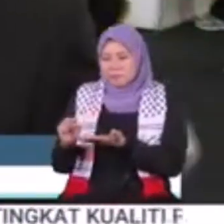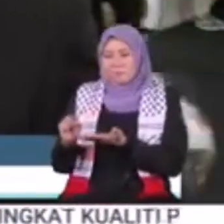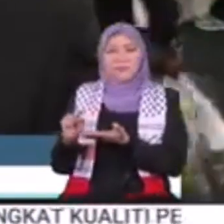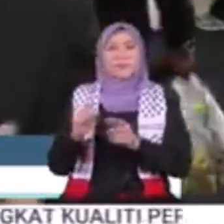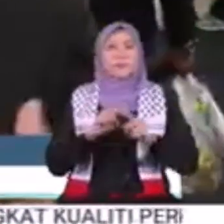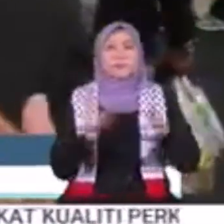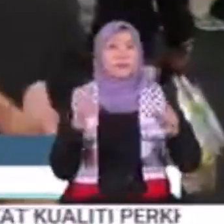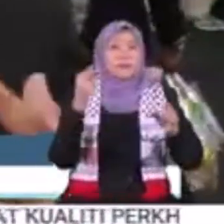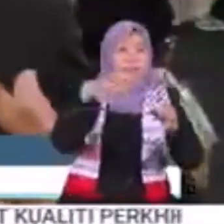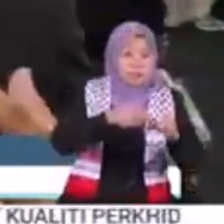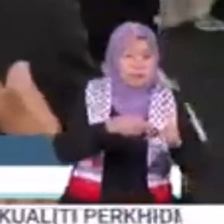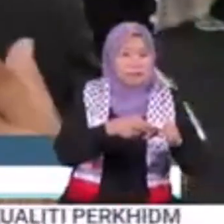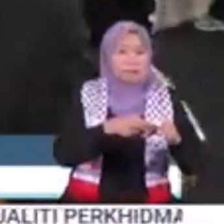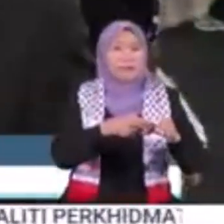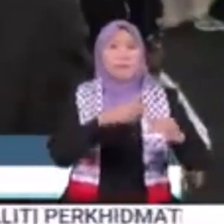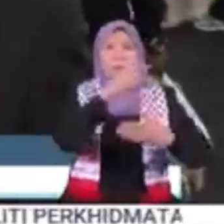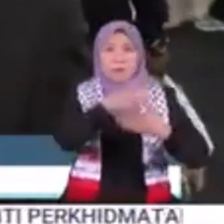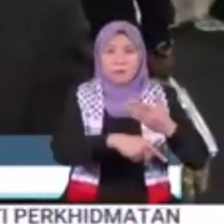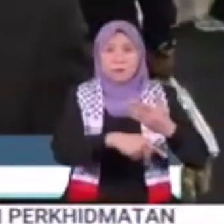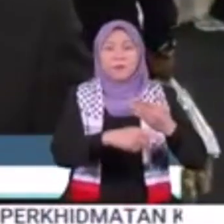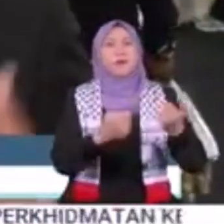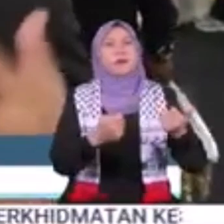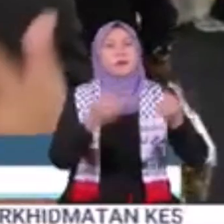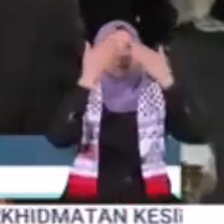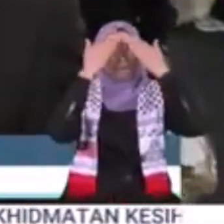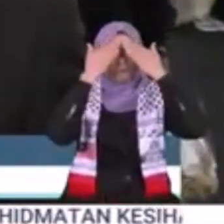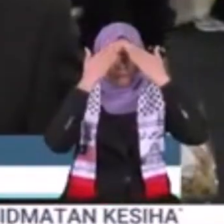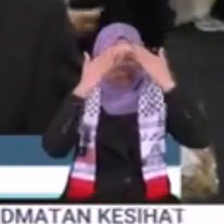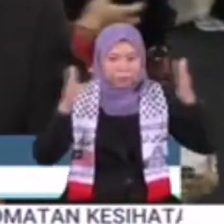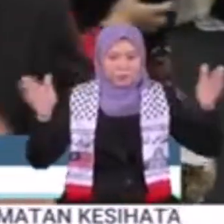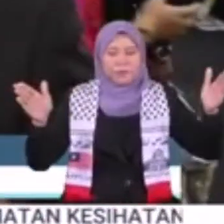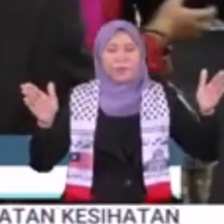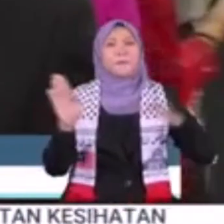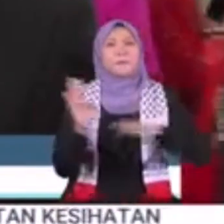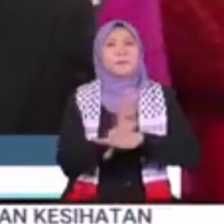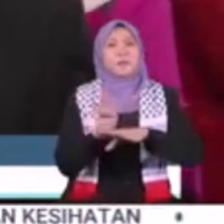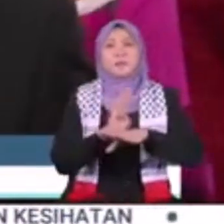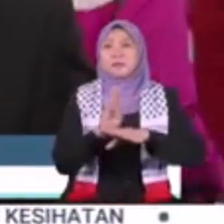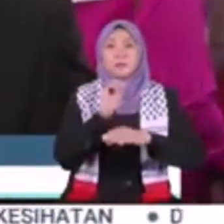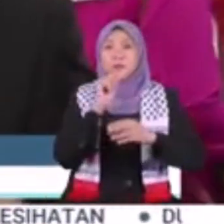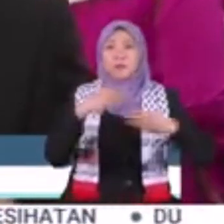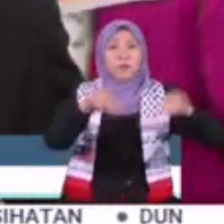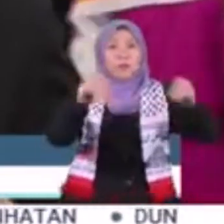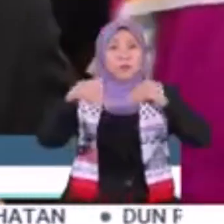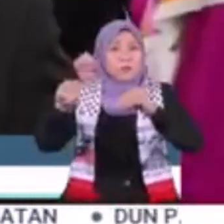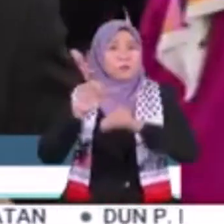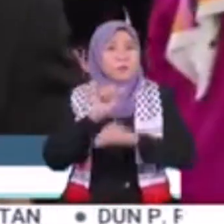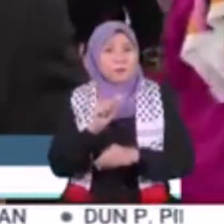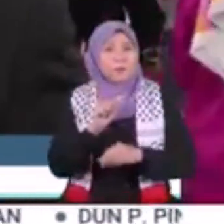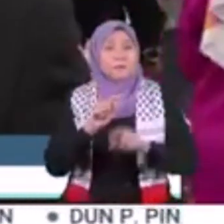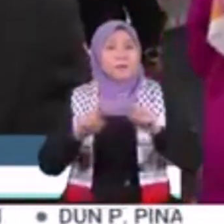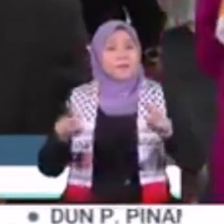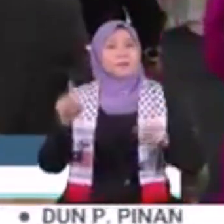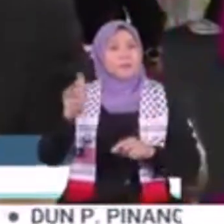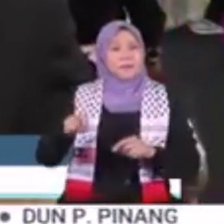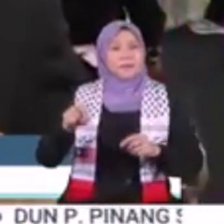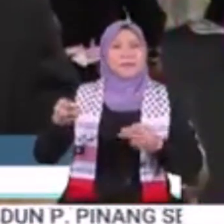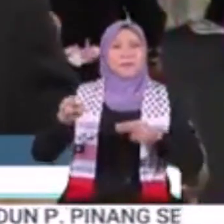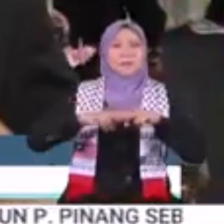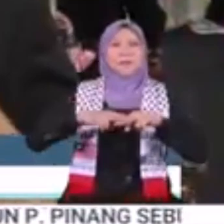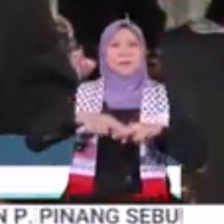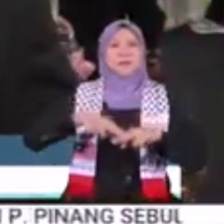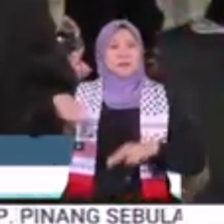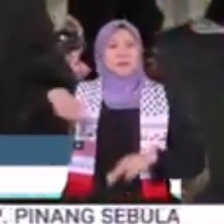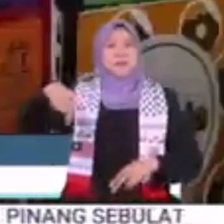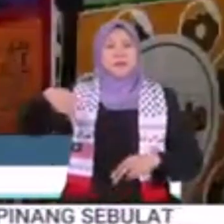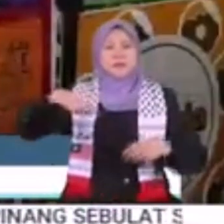ni, sebenarnya dia membuka minda saya. Hanya perniagaan itu bukan hanya menjual, tapi kita kena menambah nilai dan juga kita